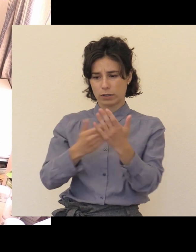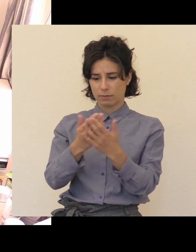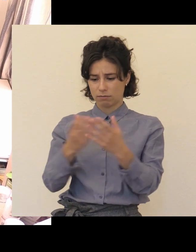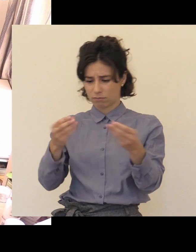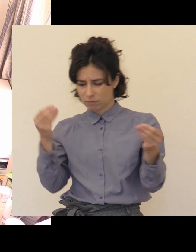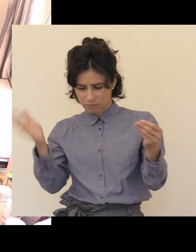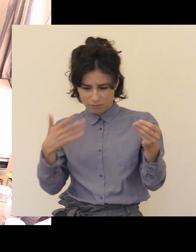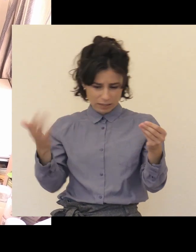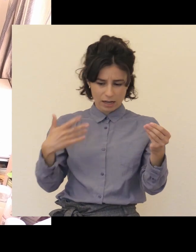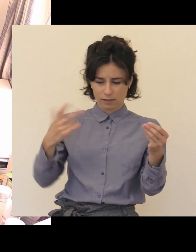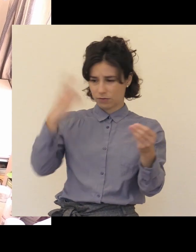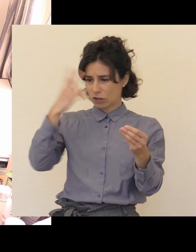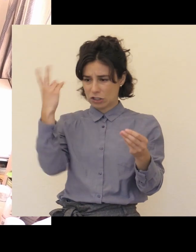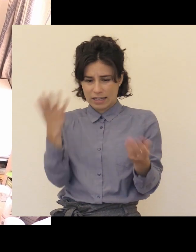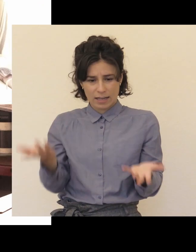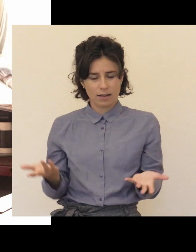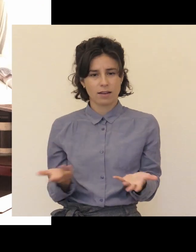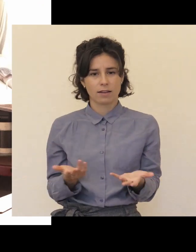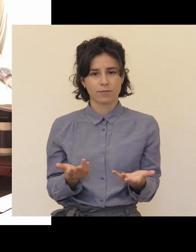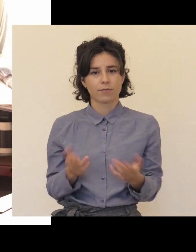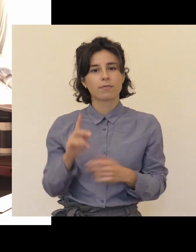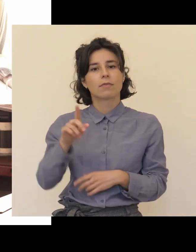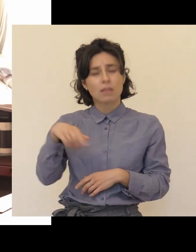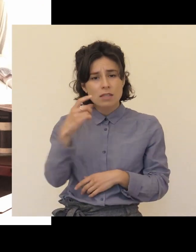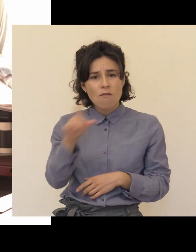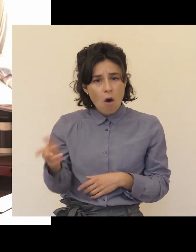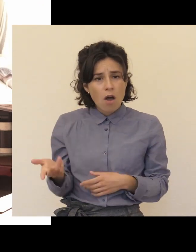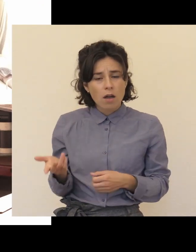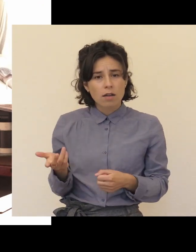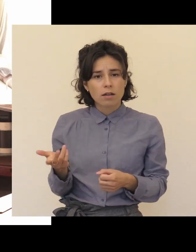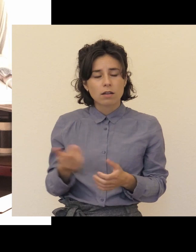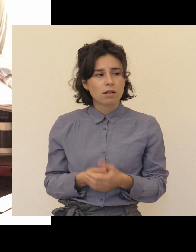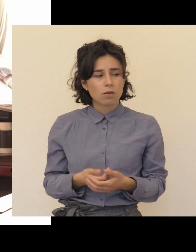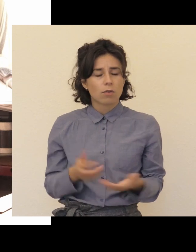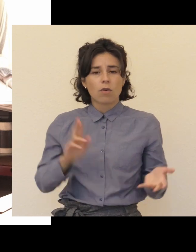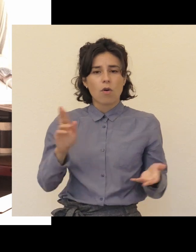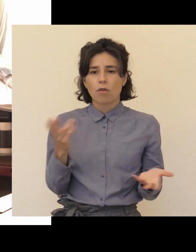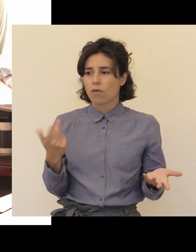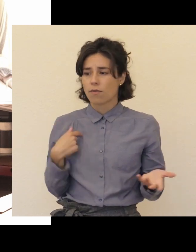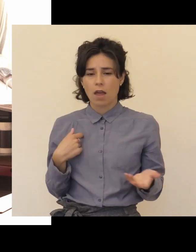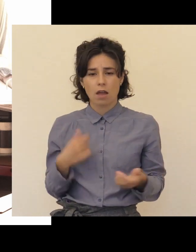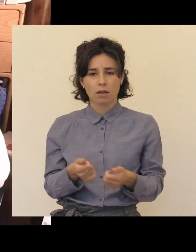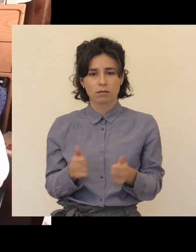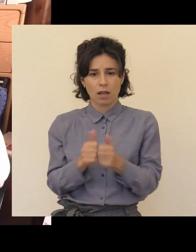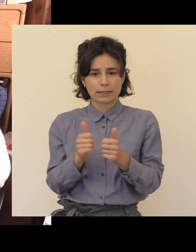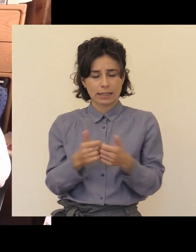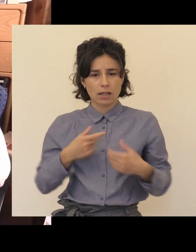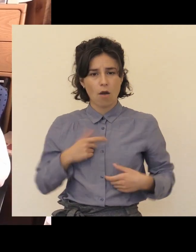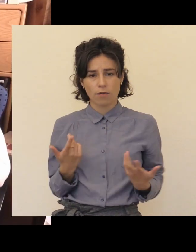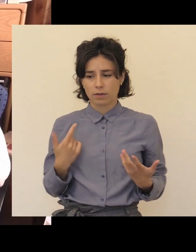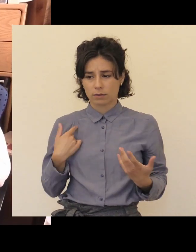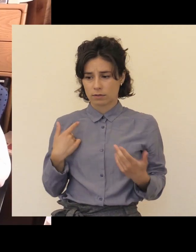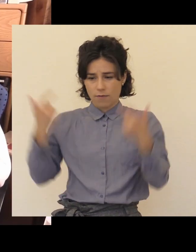Antragsirrsinn durchzusteigen. Nächste Woche. Und während der Zeit habe ich keine Assistenz. Ich bin total